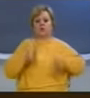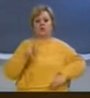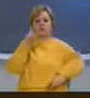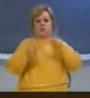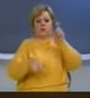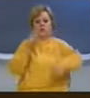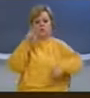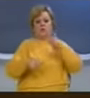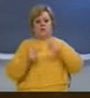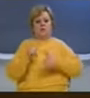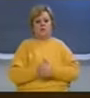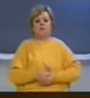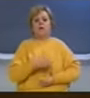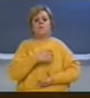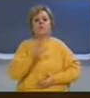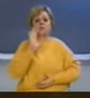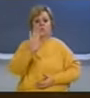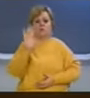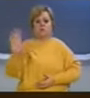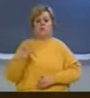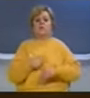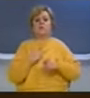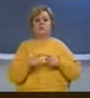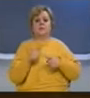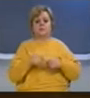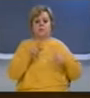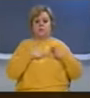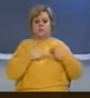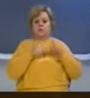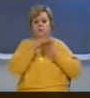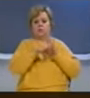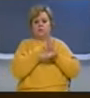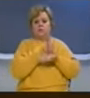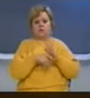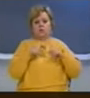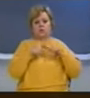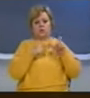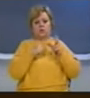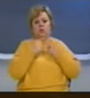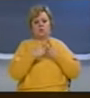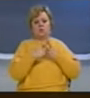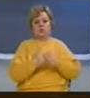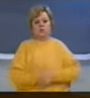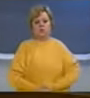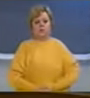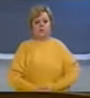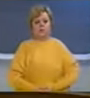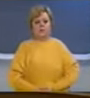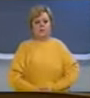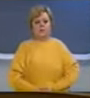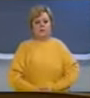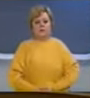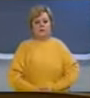qytetarëve dhe të pasurisë së tyre, sepse është obligim ligjor dhe kushtetues. Faleminderit. Faleminderit.